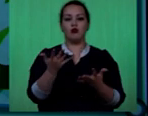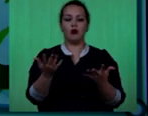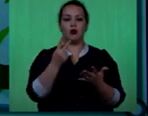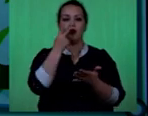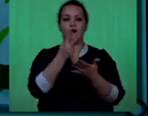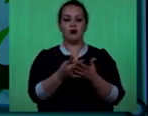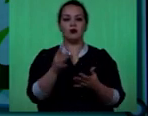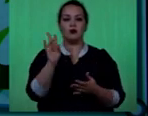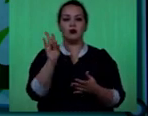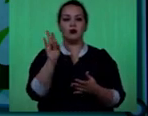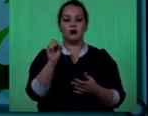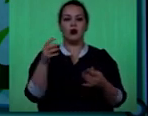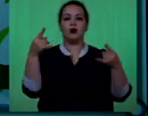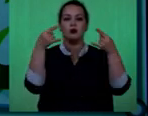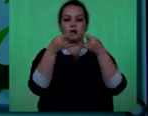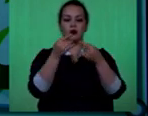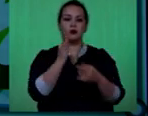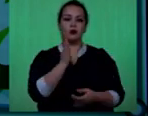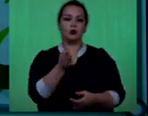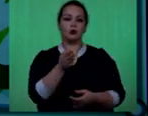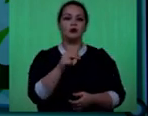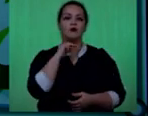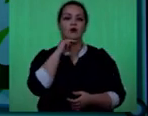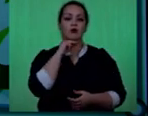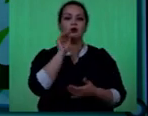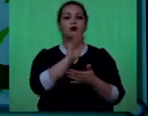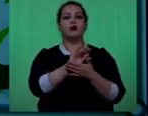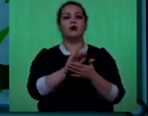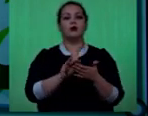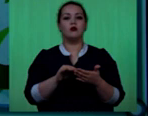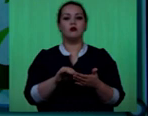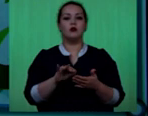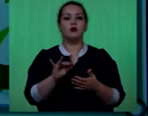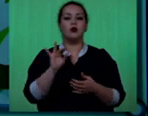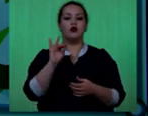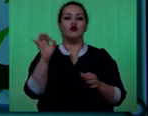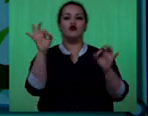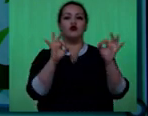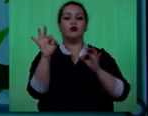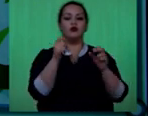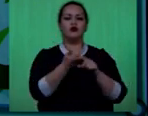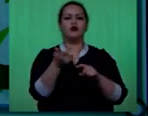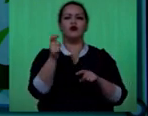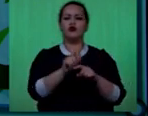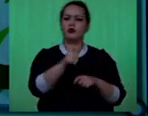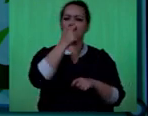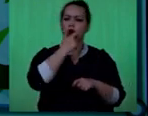экране будьте внимательны записывайте и чертите очень аккуратно